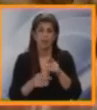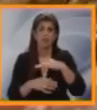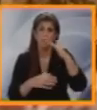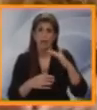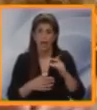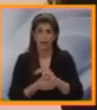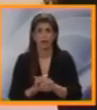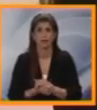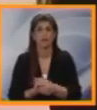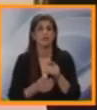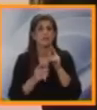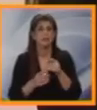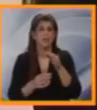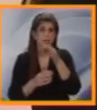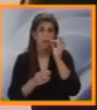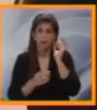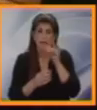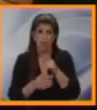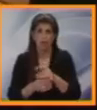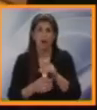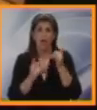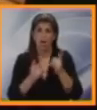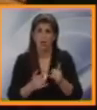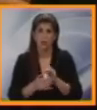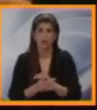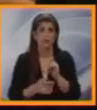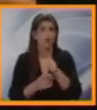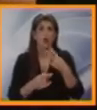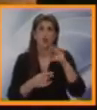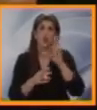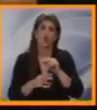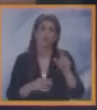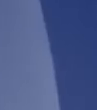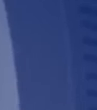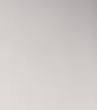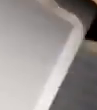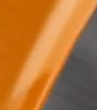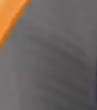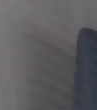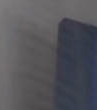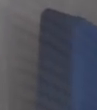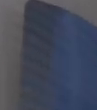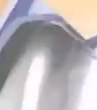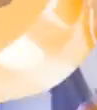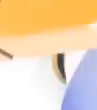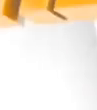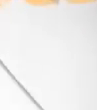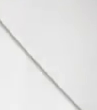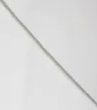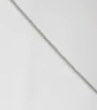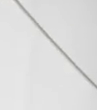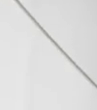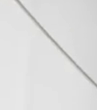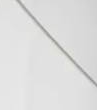הגליל העליון. היחס לאלימות מינית מעכשיו לא יהיה אותו הדבר.